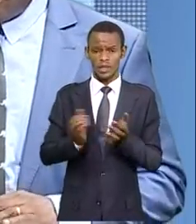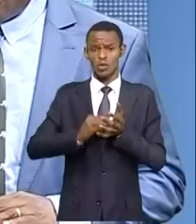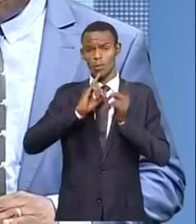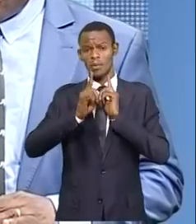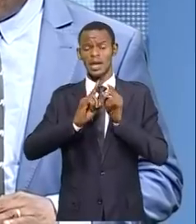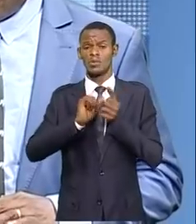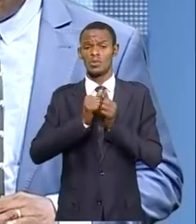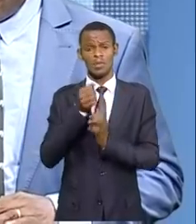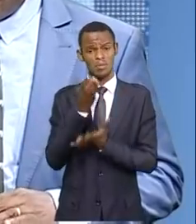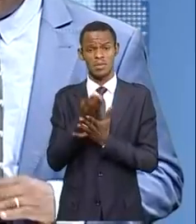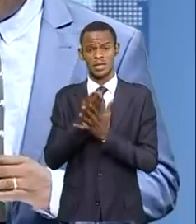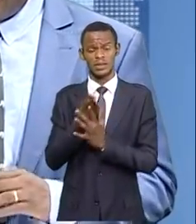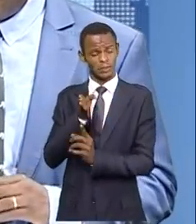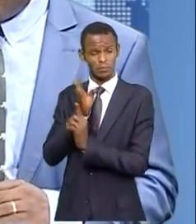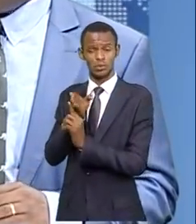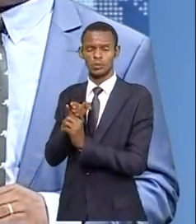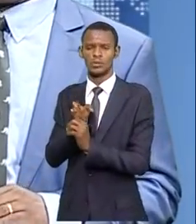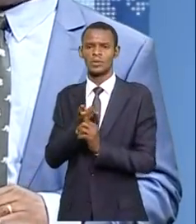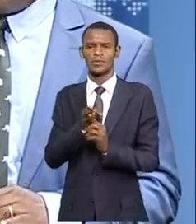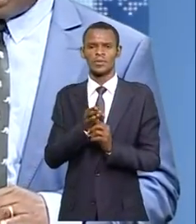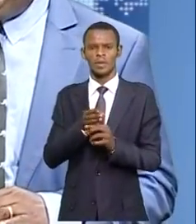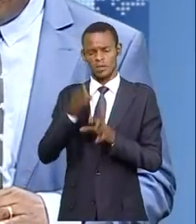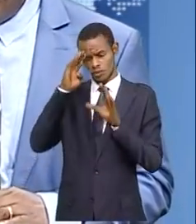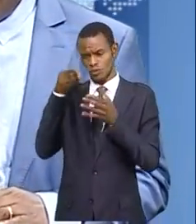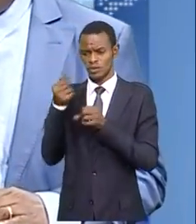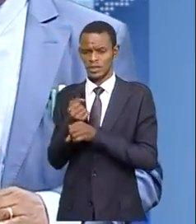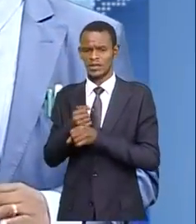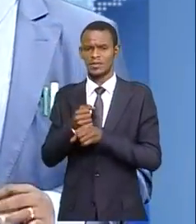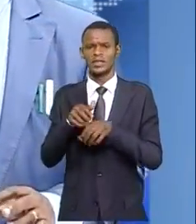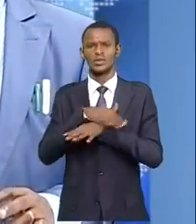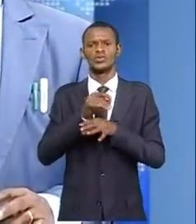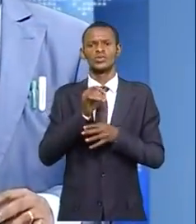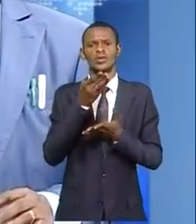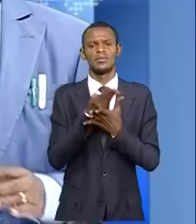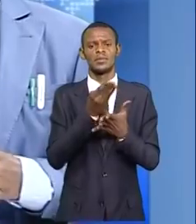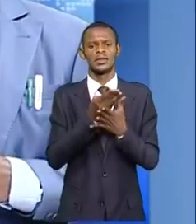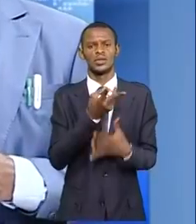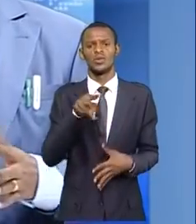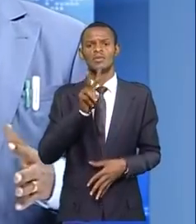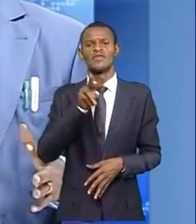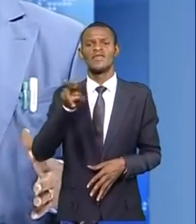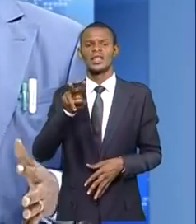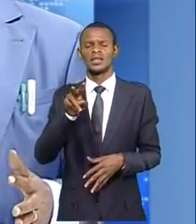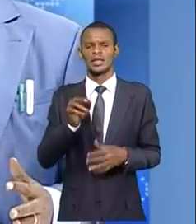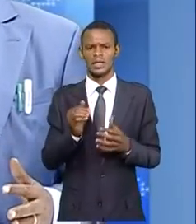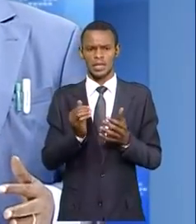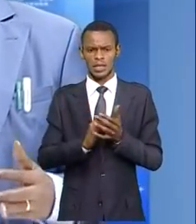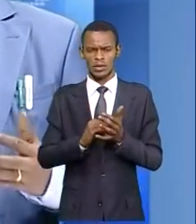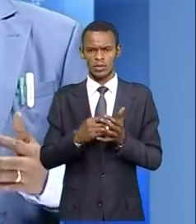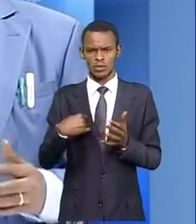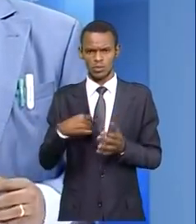allons travail si les billets 2022 mais aussi comme nous étions à l'intercession